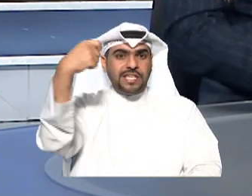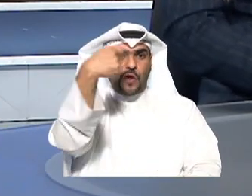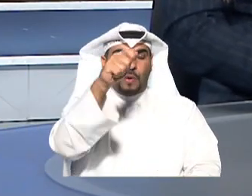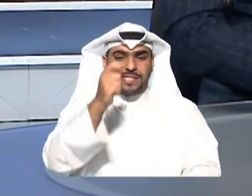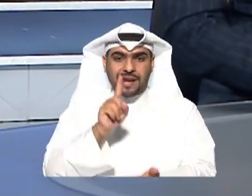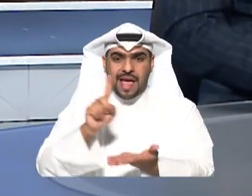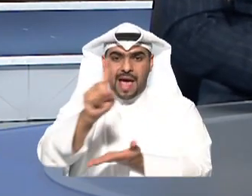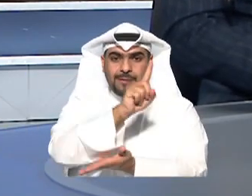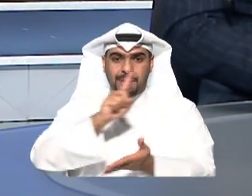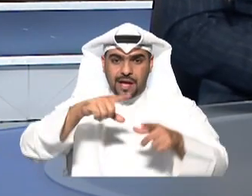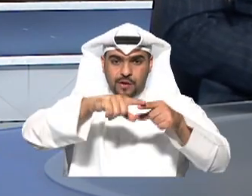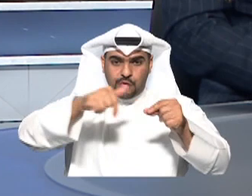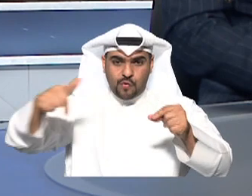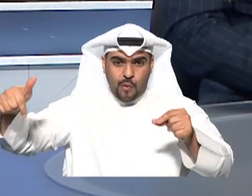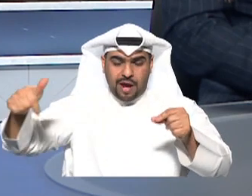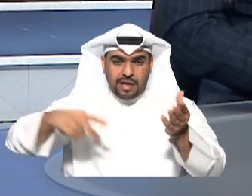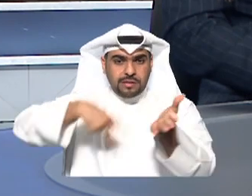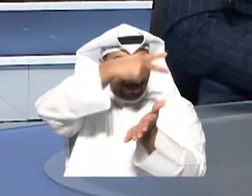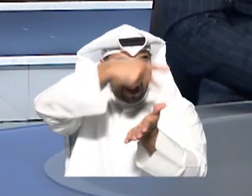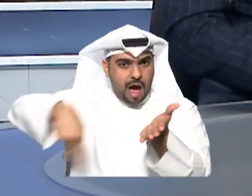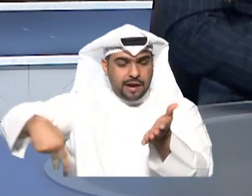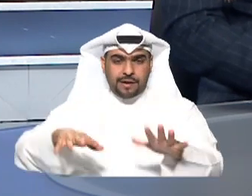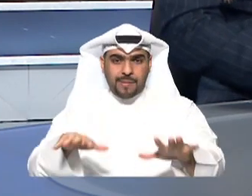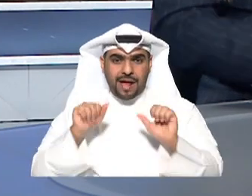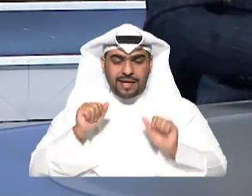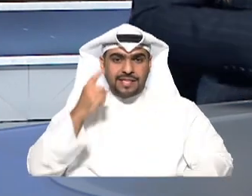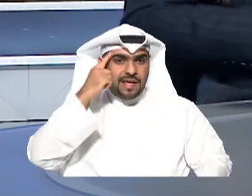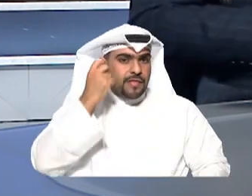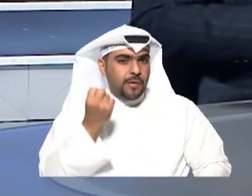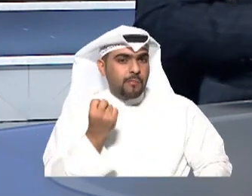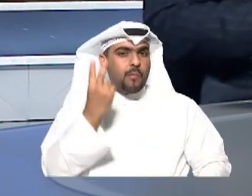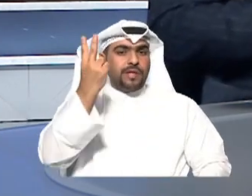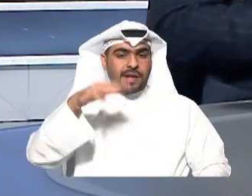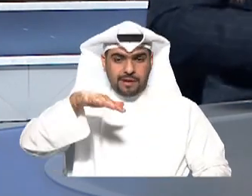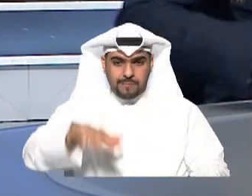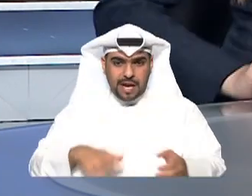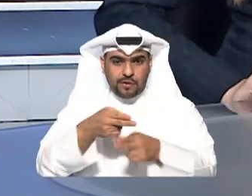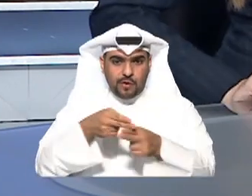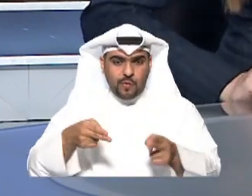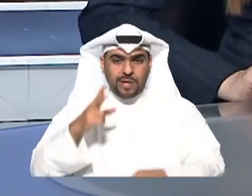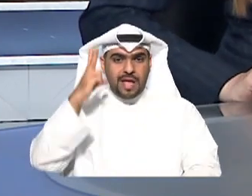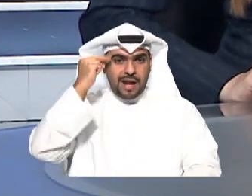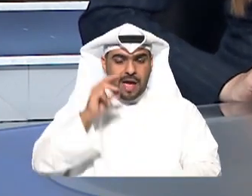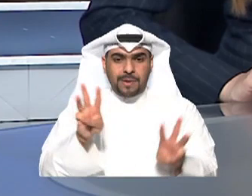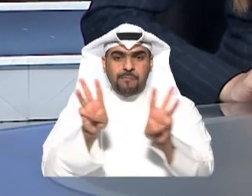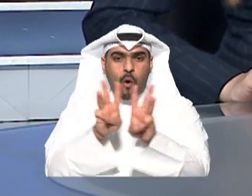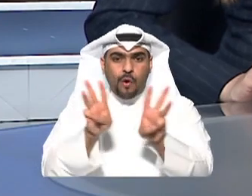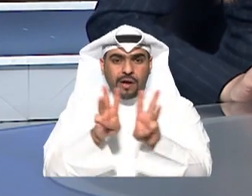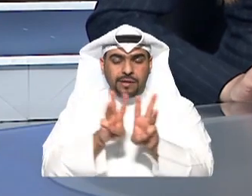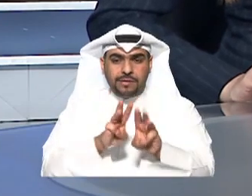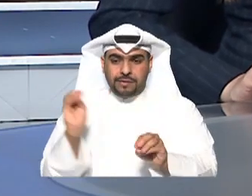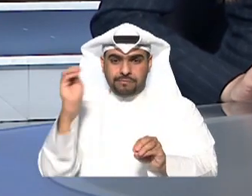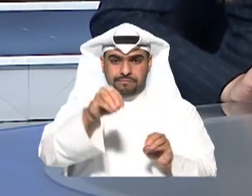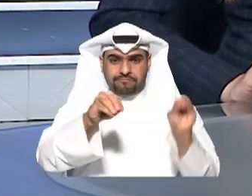الخليج أقروا في اجتماعهم 21 المقترح الكويتي الخاص بالبوابة الخليجية البيئية. وأضاف الحمود في تصريح